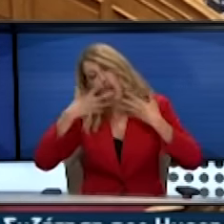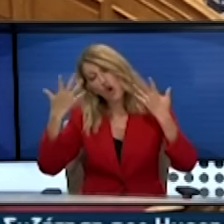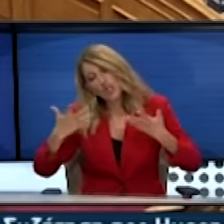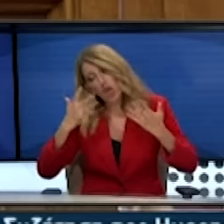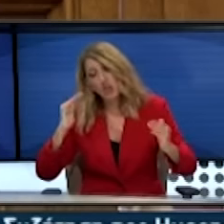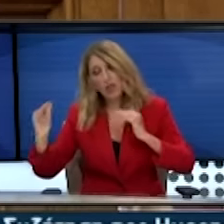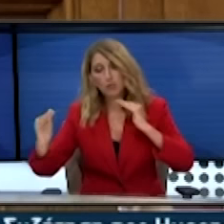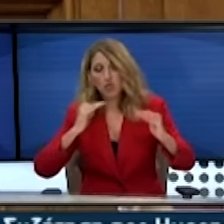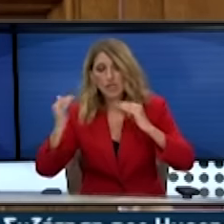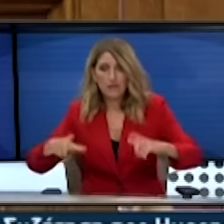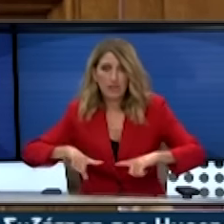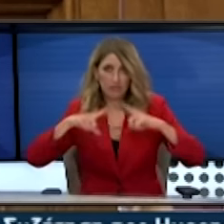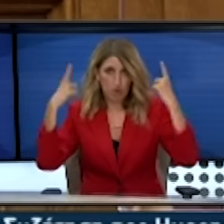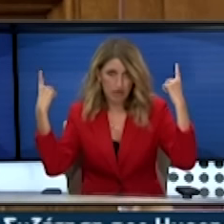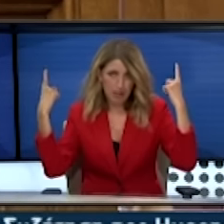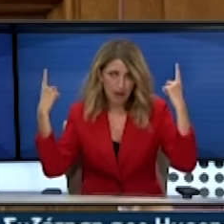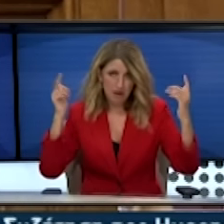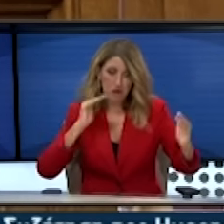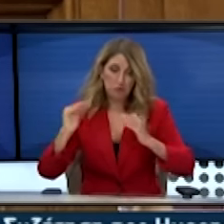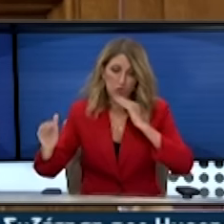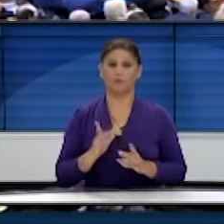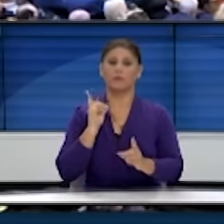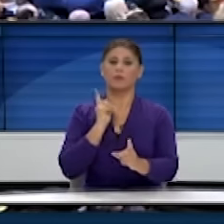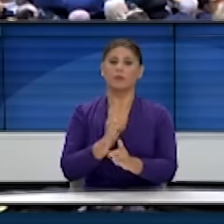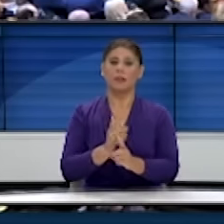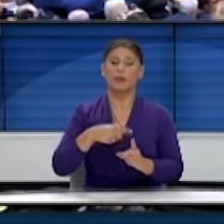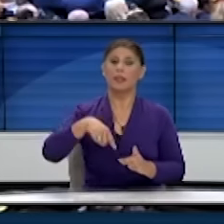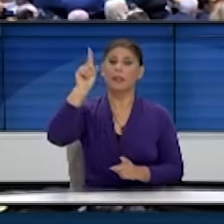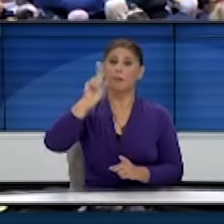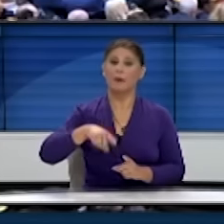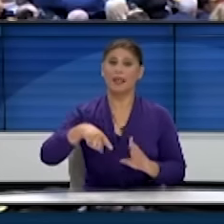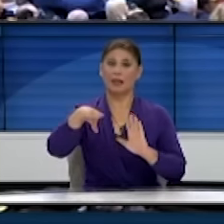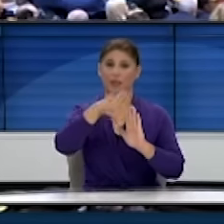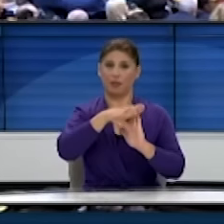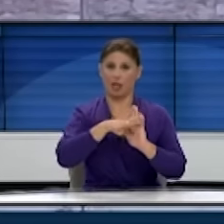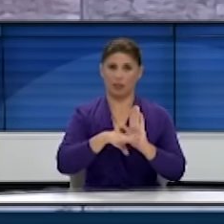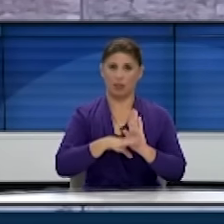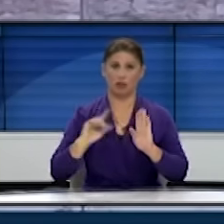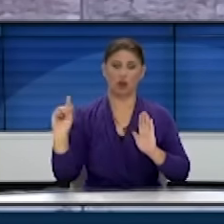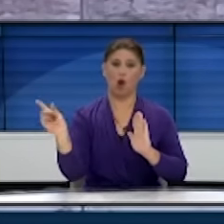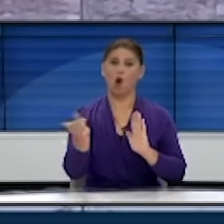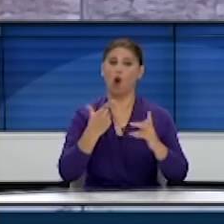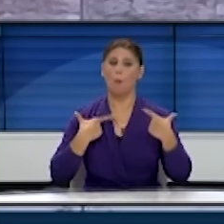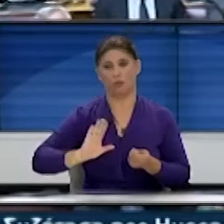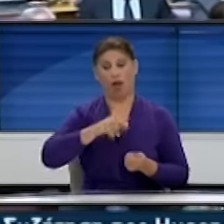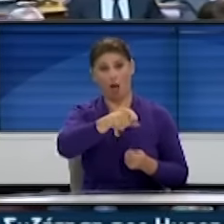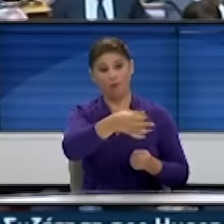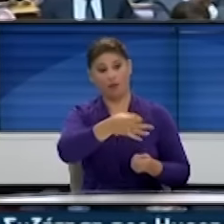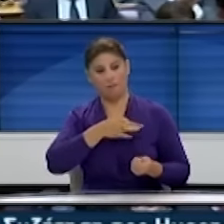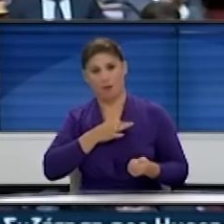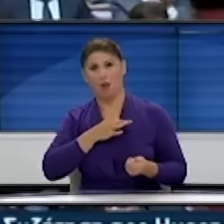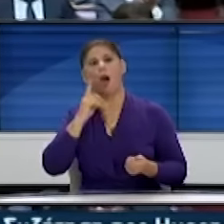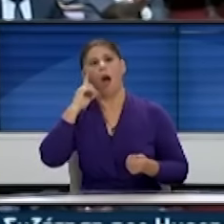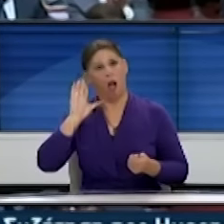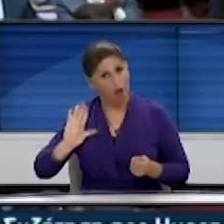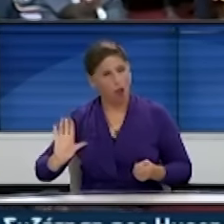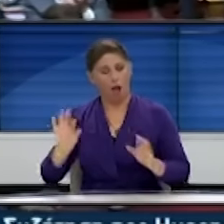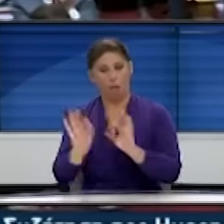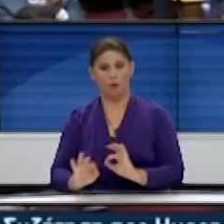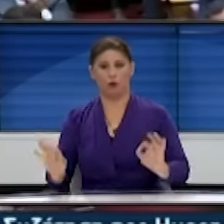ακόμη. Οι συζητήσεις πιστεύω που κάνετε κι εσείς με ψηφοφόρους της Νέας Δημοκρατίας, με πολίτες που έχουν στηρίξει τον κύριο